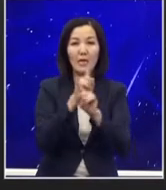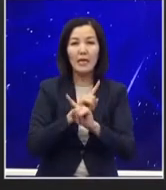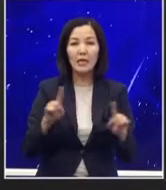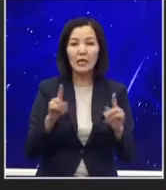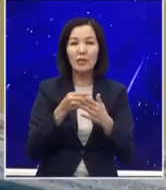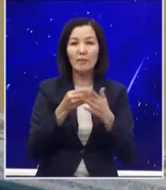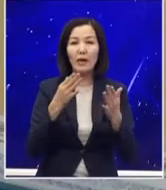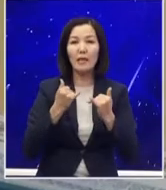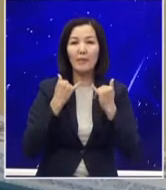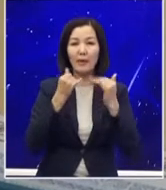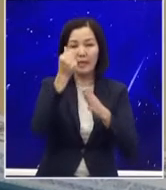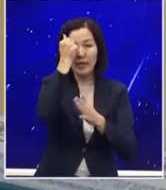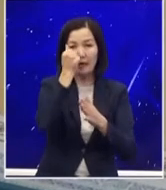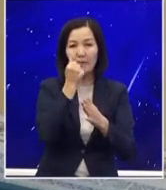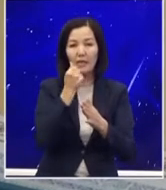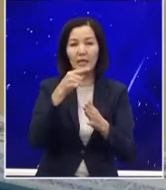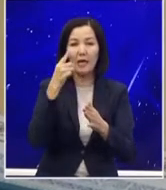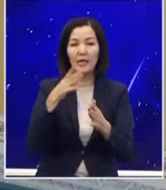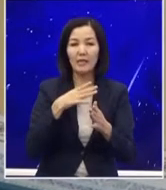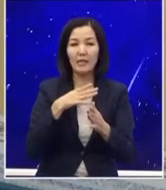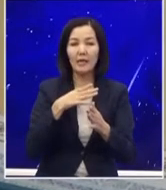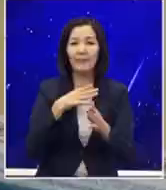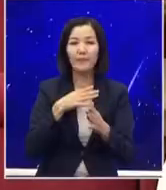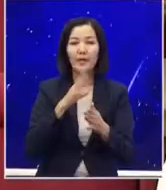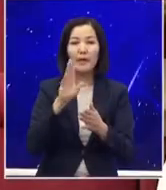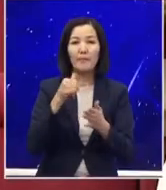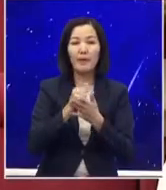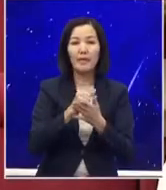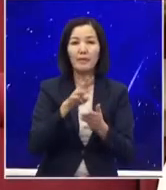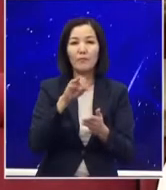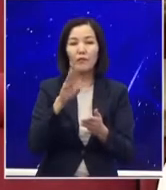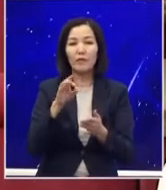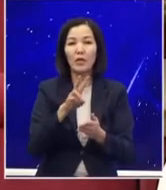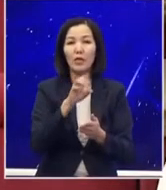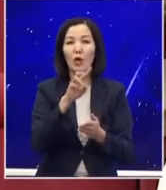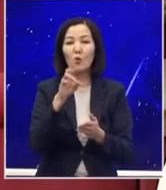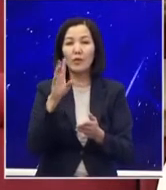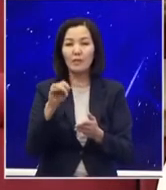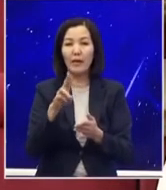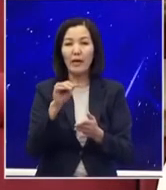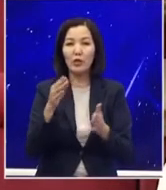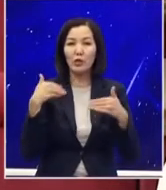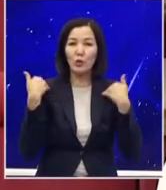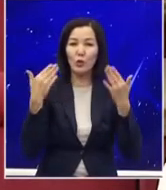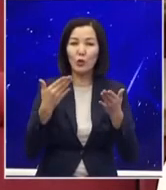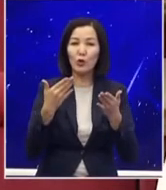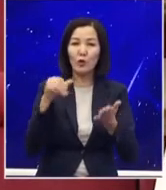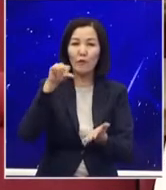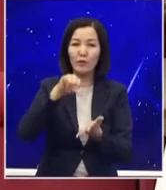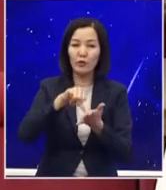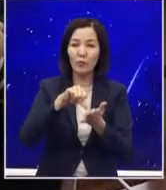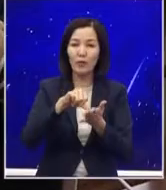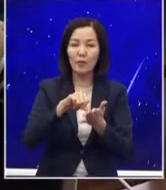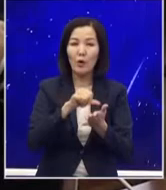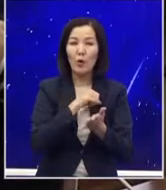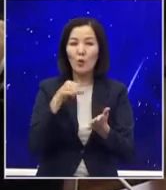айтты. Салтанатты жиынға арнайы келген Қазақстанның бас мүфтиі Наурызбай Қажы Тағанұлы да құттықтау сөз айтып, өзі құрған